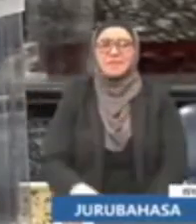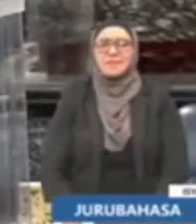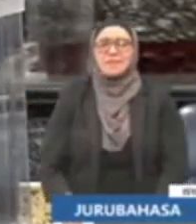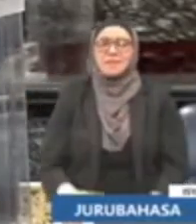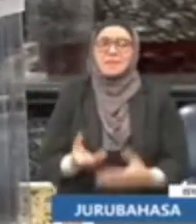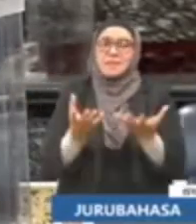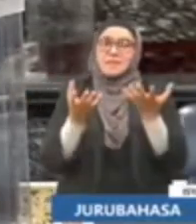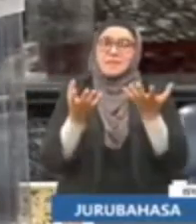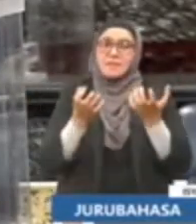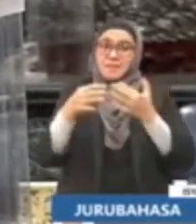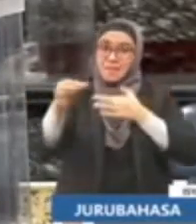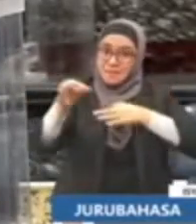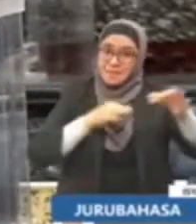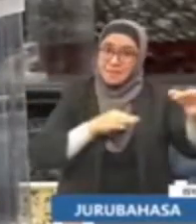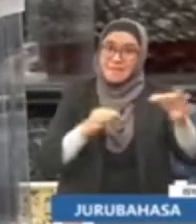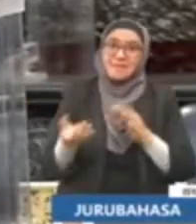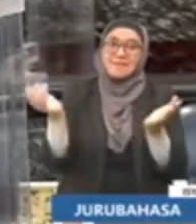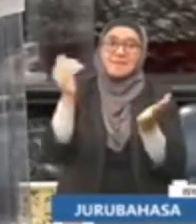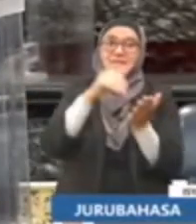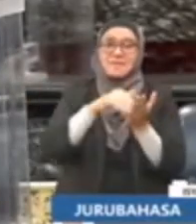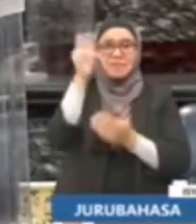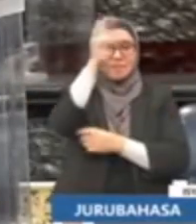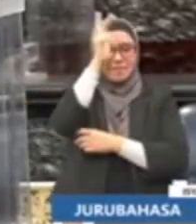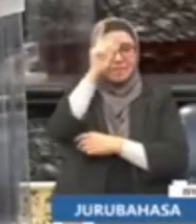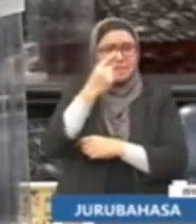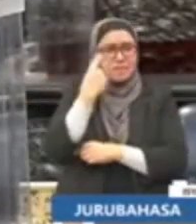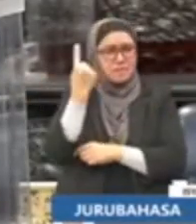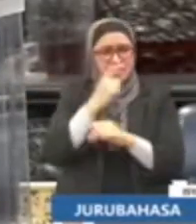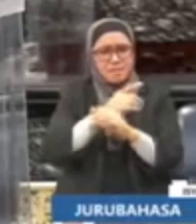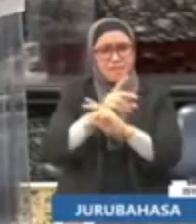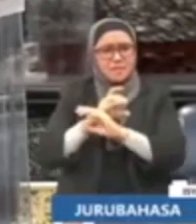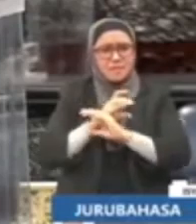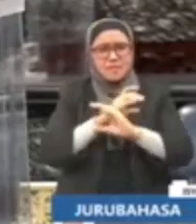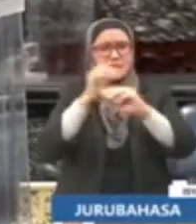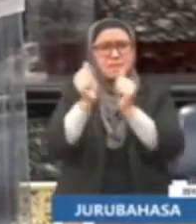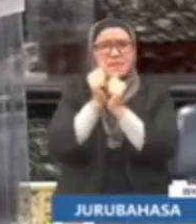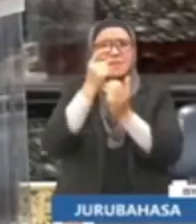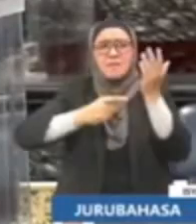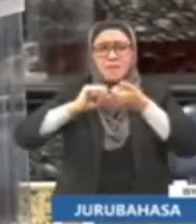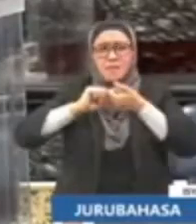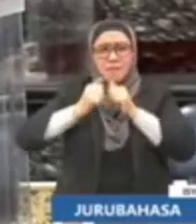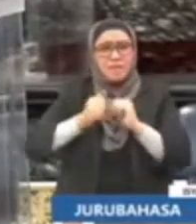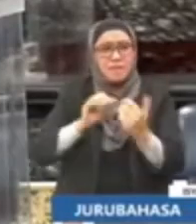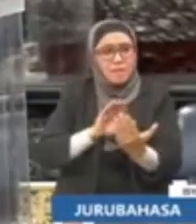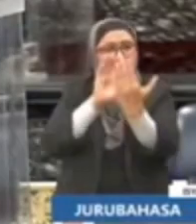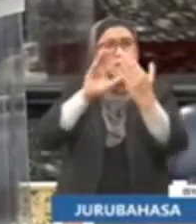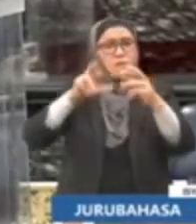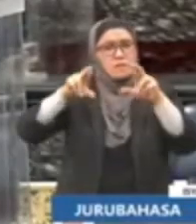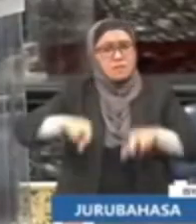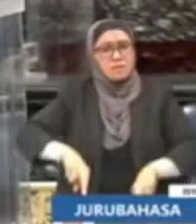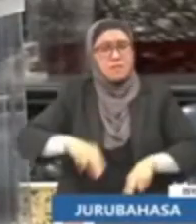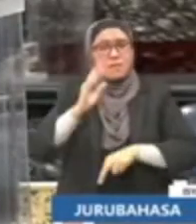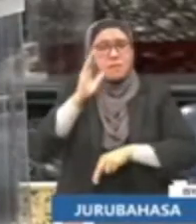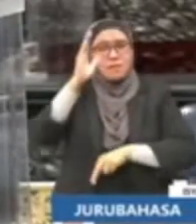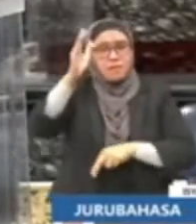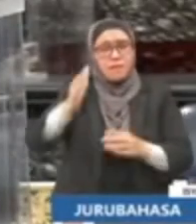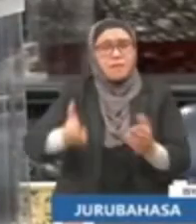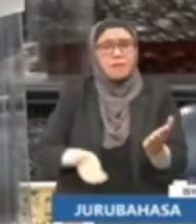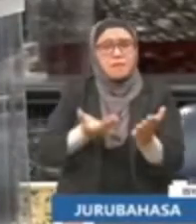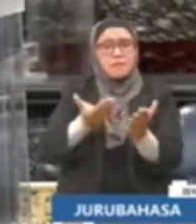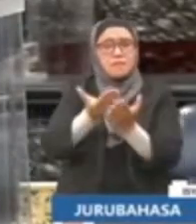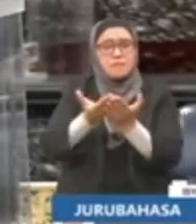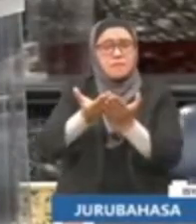menekankan bahwa kerajaan sentiasa prihatin mengenai masalah yang dihadapi oleh rakyat dan akan mempertimbangkan apa juga cadangan yang